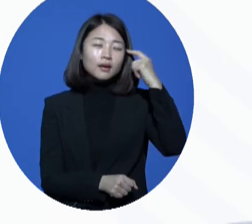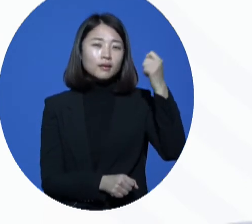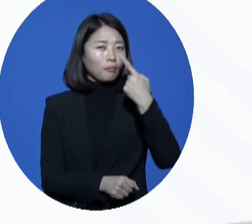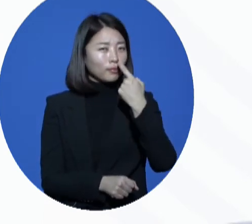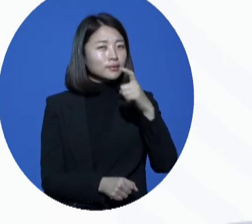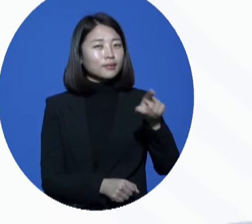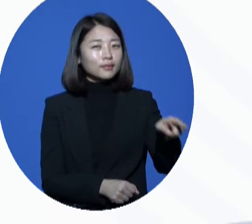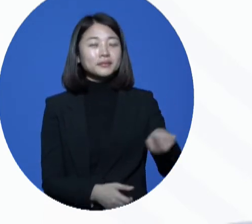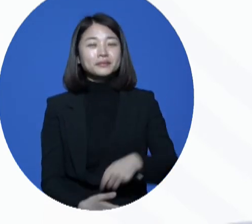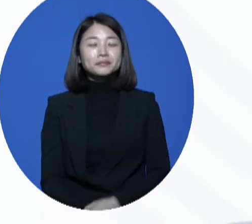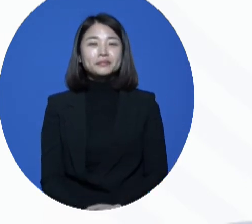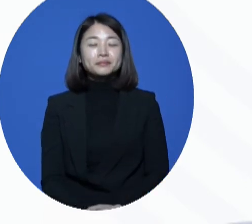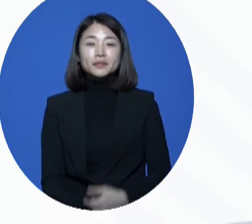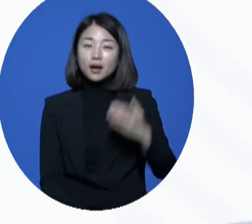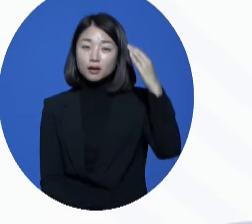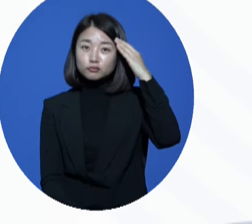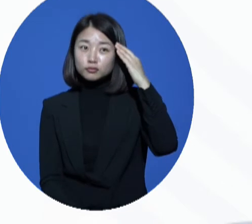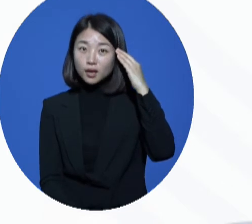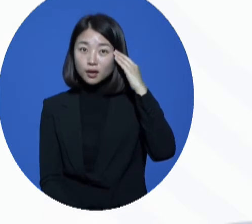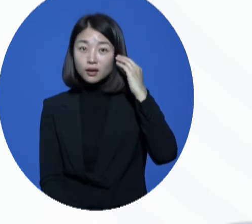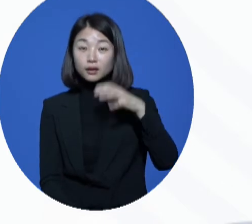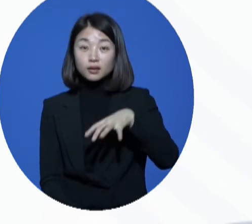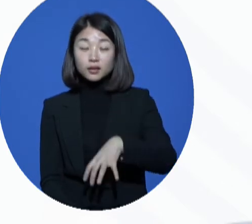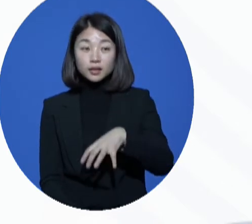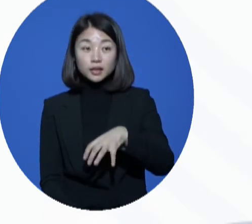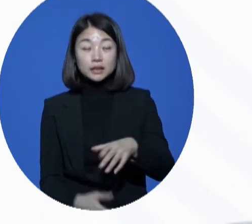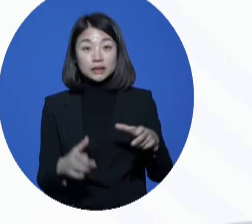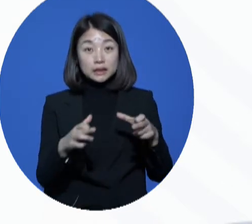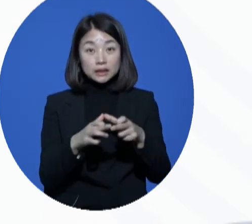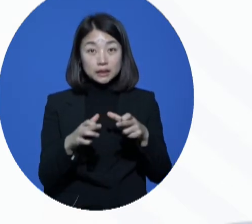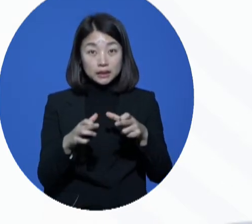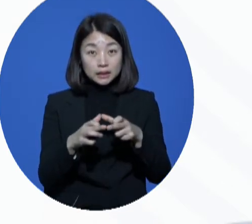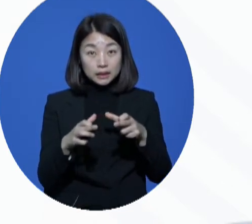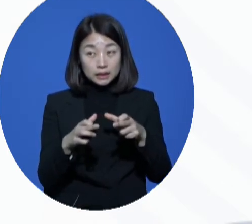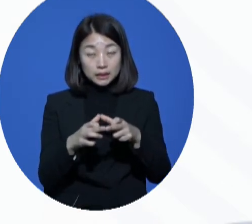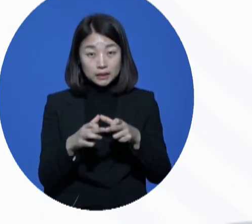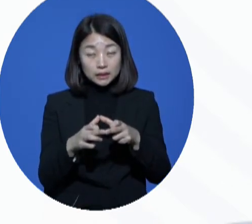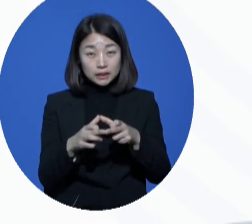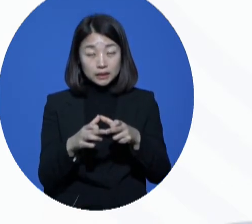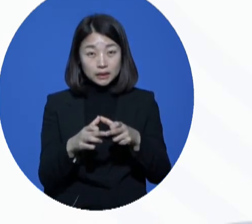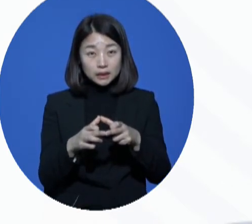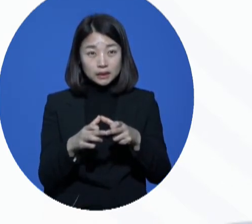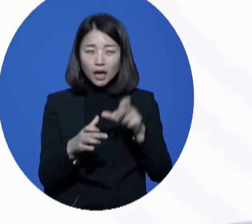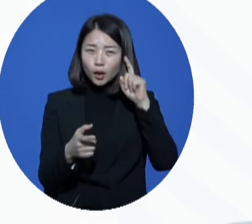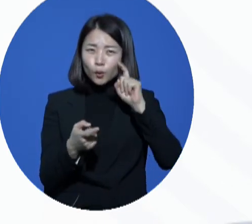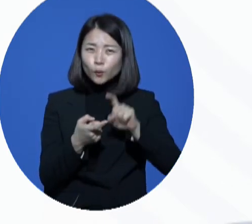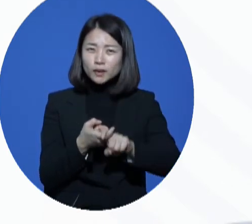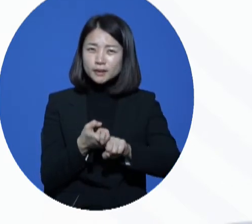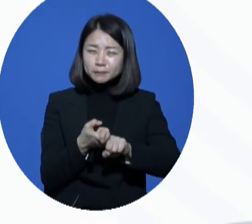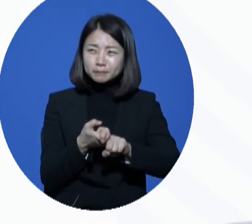멋있었습니다. 참고로 한국에는 그런 장애인 문제에 관심이 많은